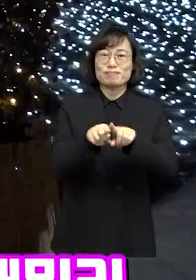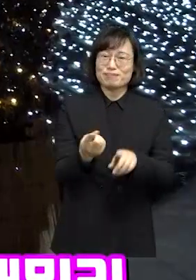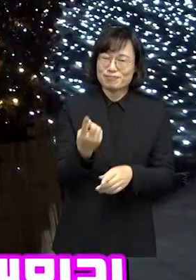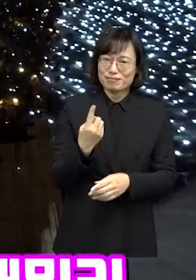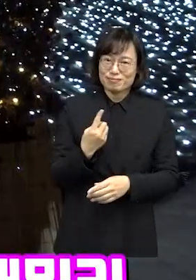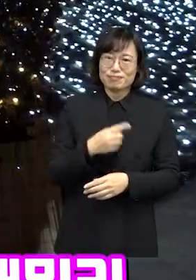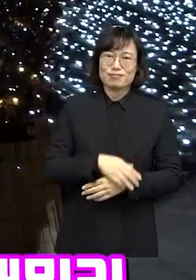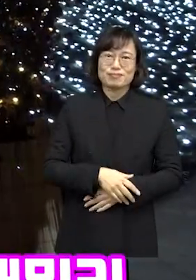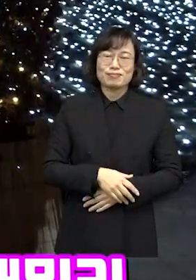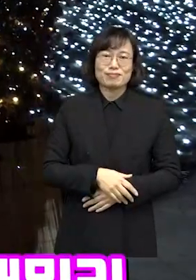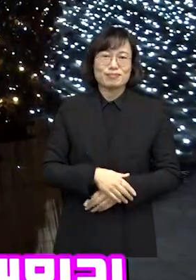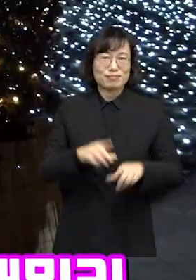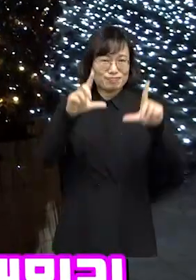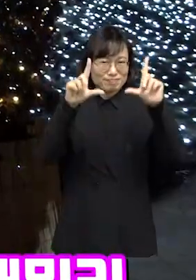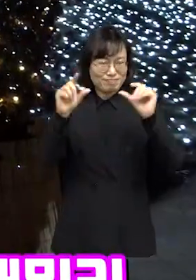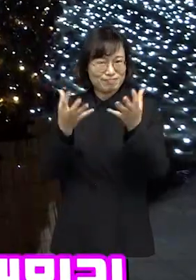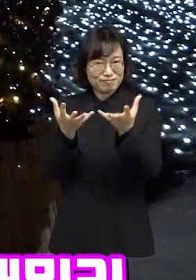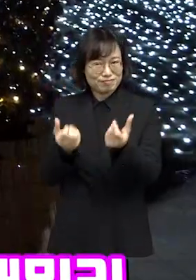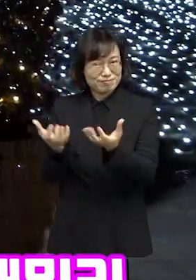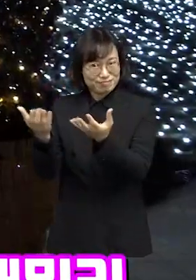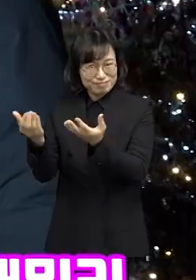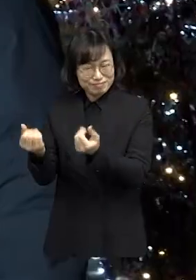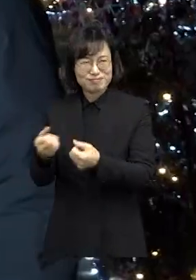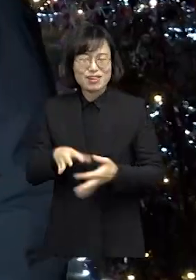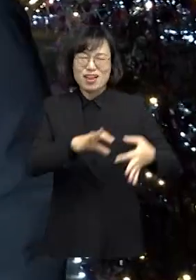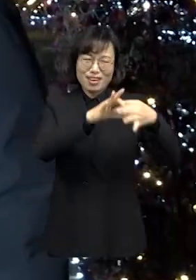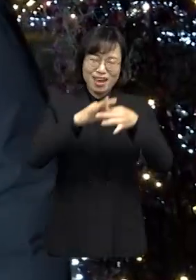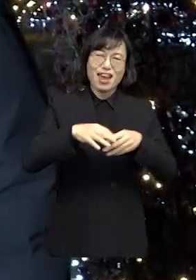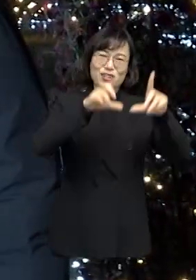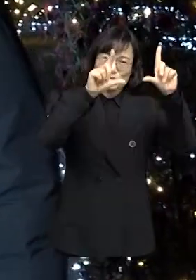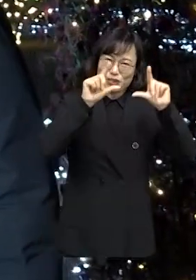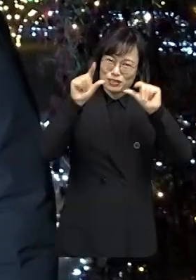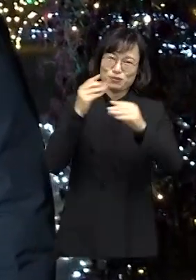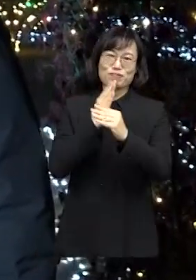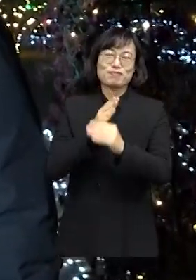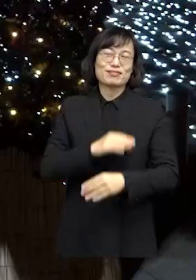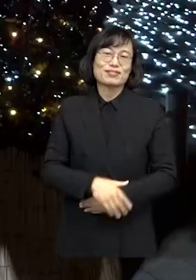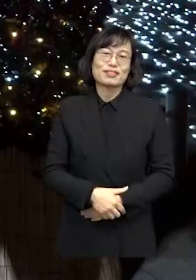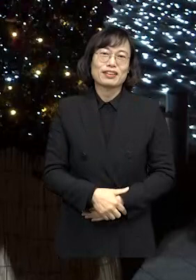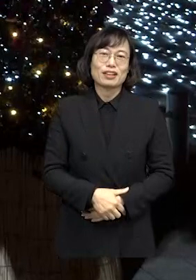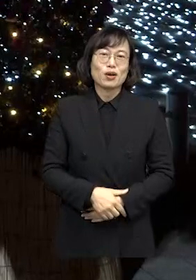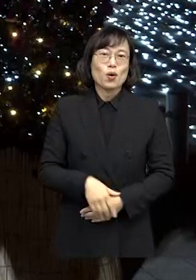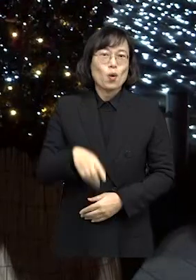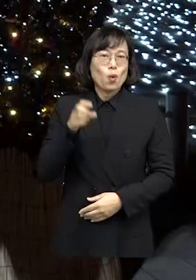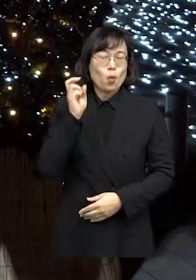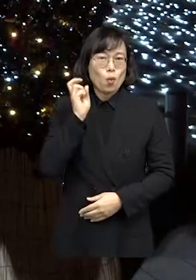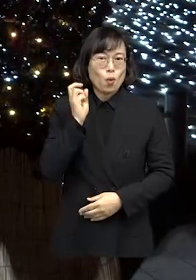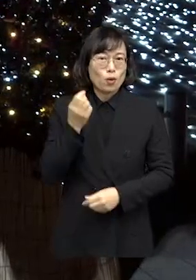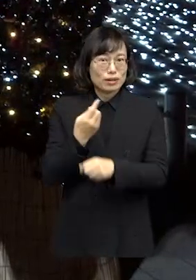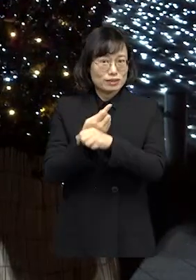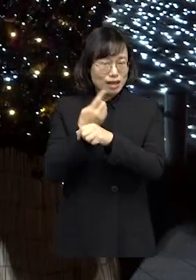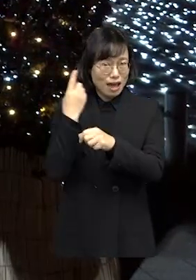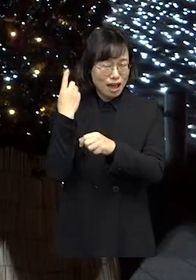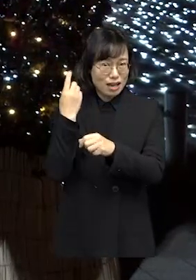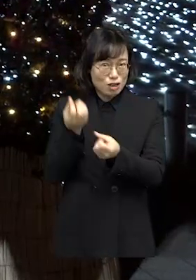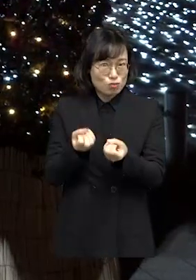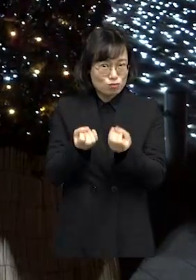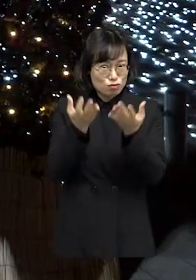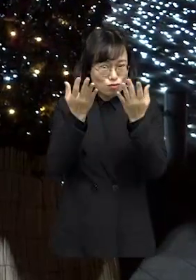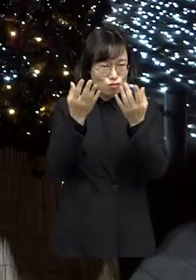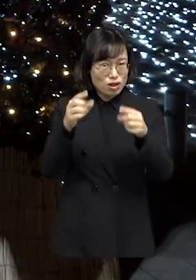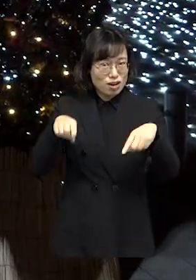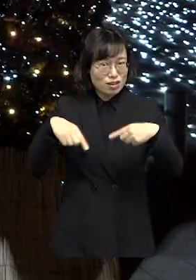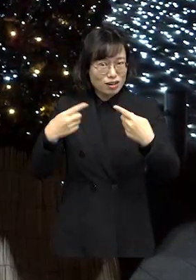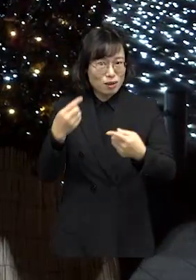같이 나오셨나 봐요. 네. 사진은 많이 찍으셨어요? 네, 계속해서 사진 찍고 있습니다. 혹시 작년에도 이